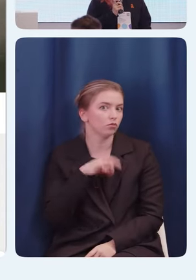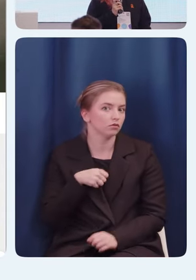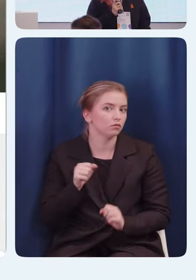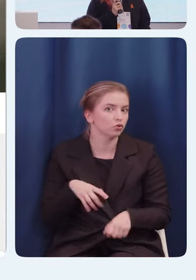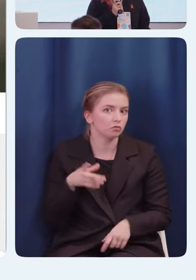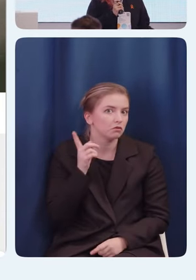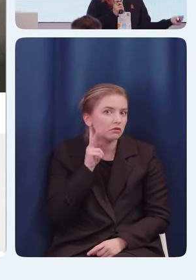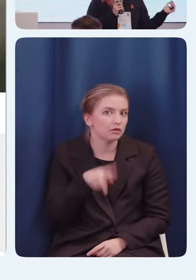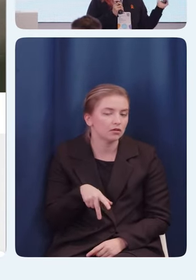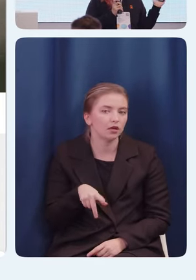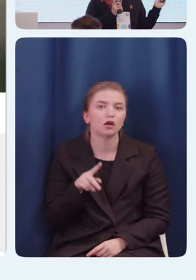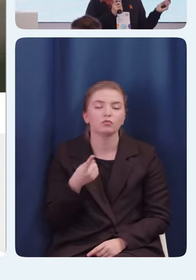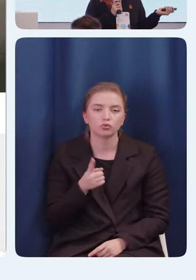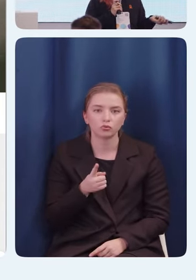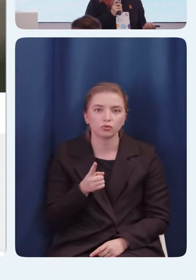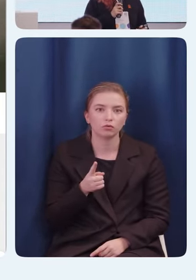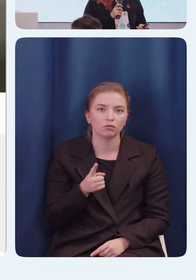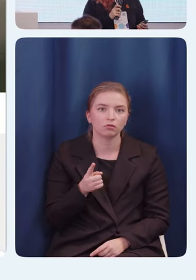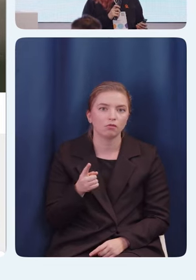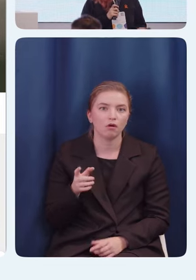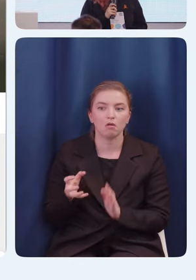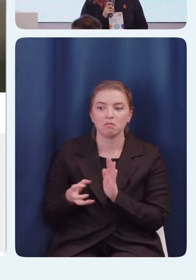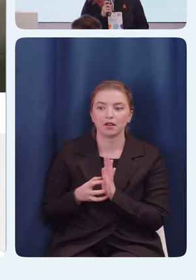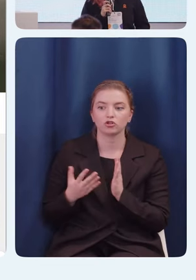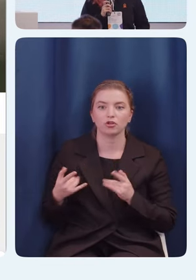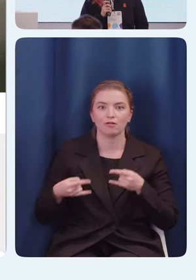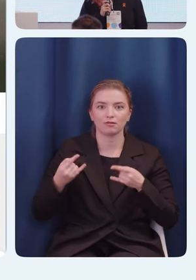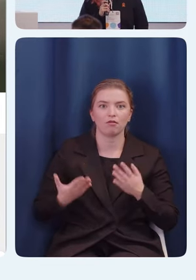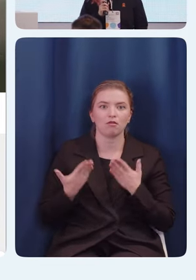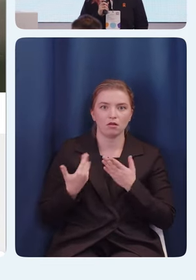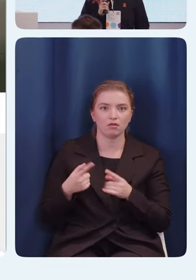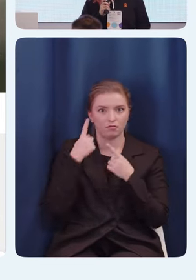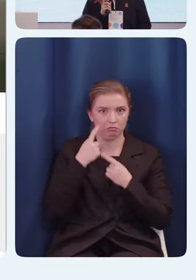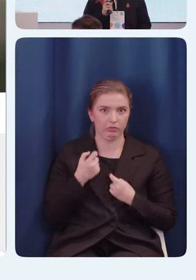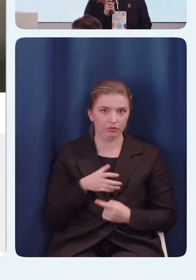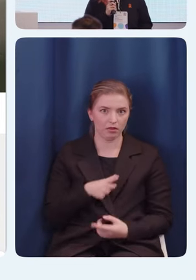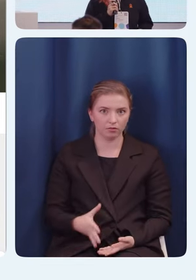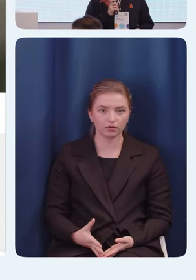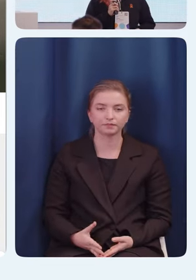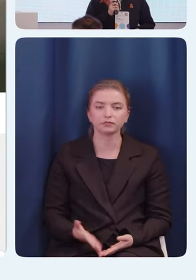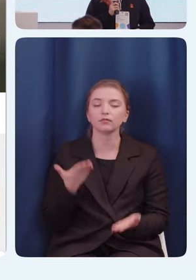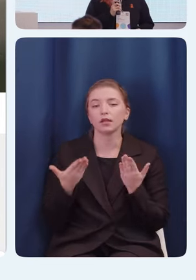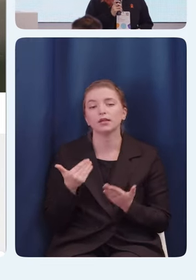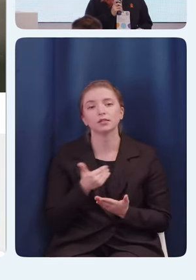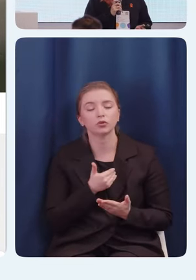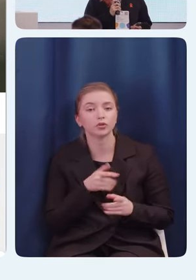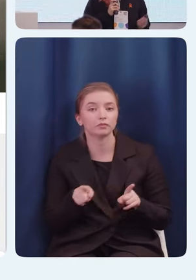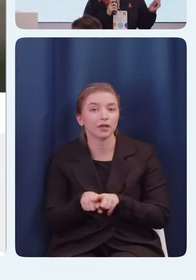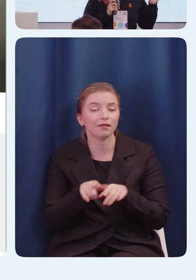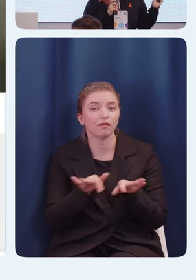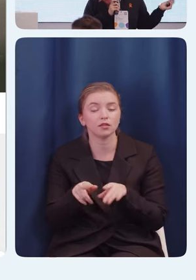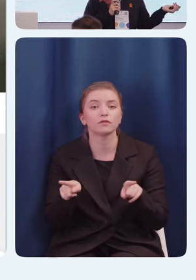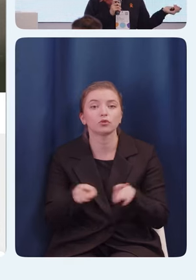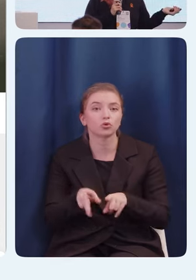это действие, так как приложение не дает какой-то фидбэк. Если мы хотим озвучивать эти действия, это